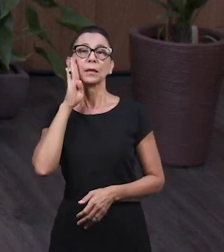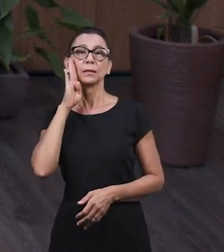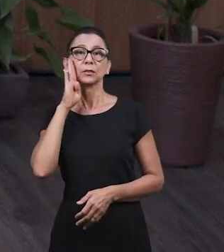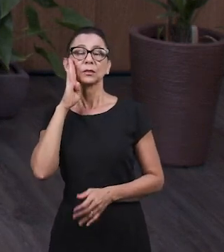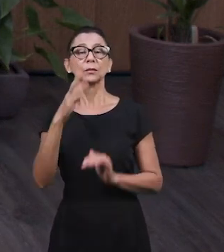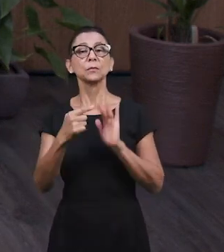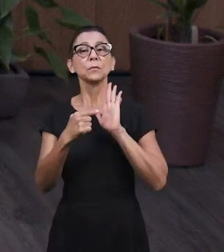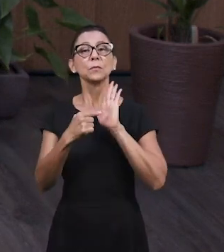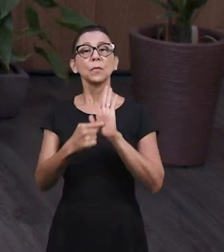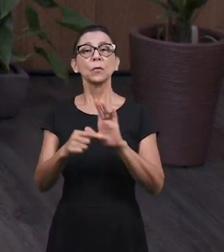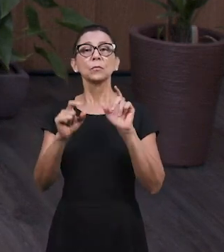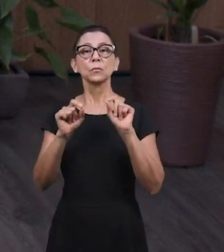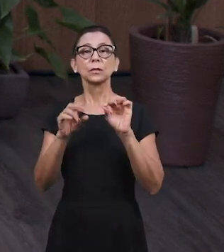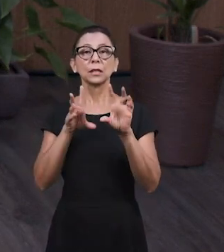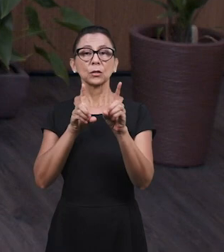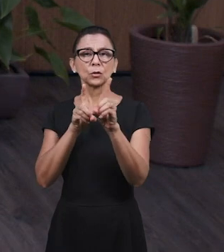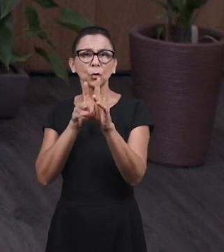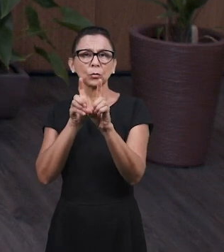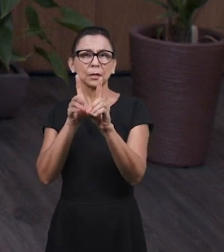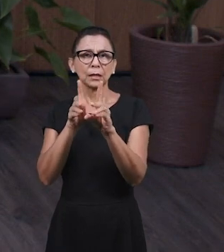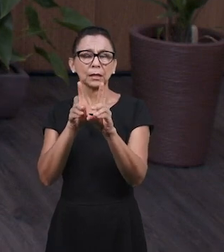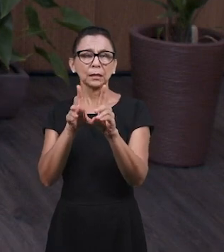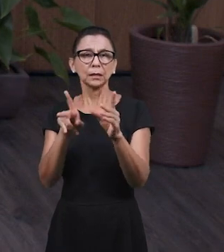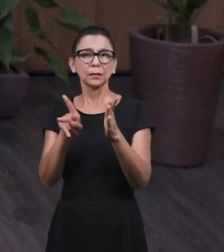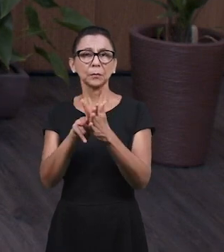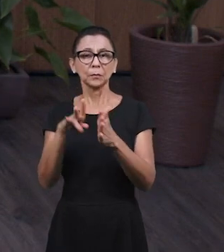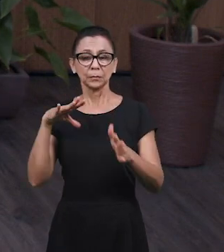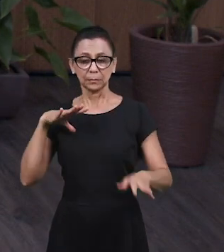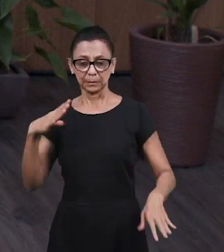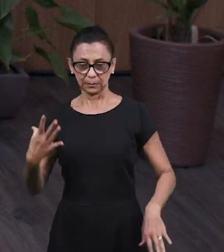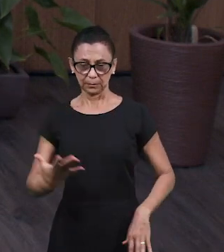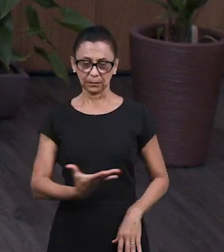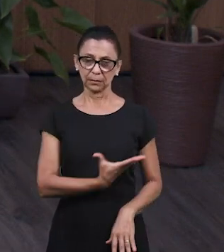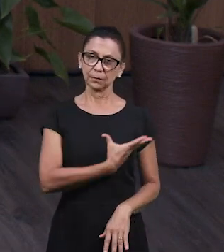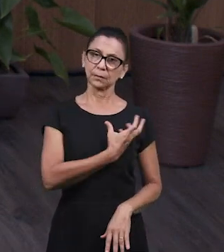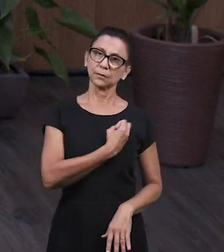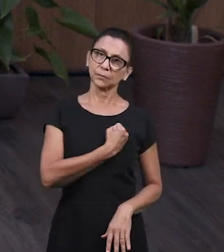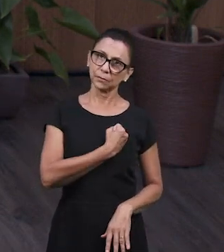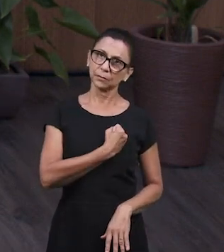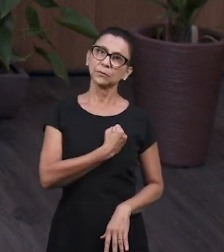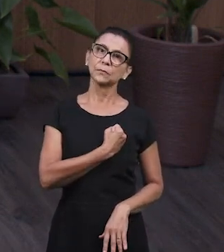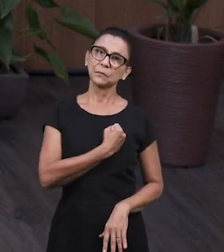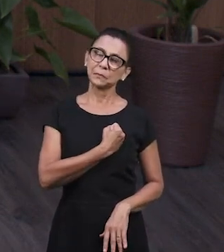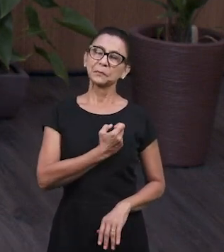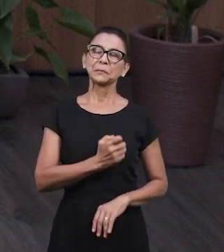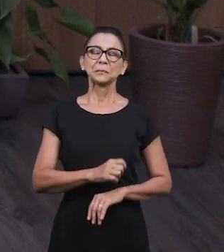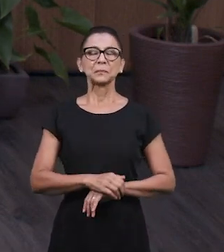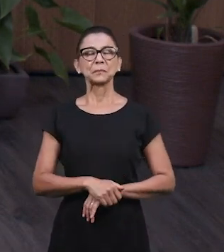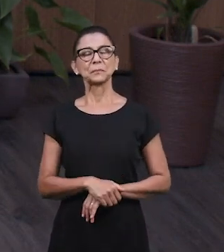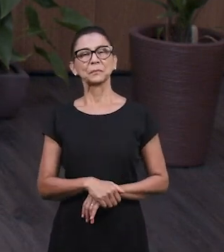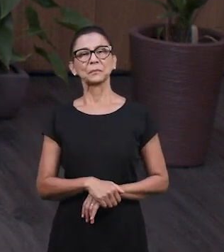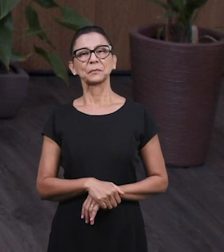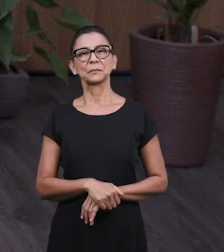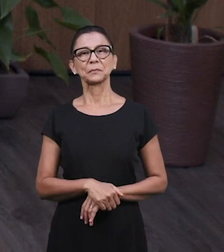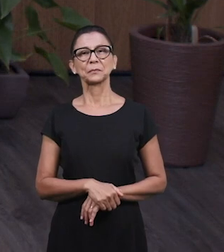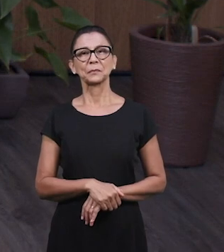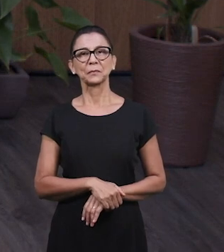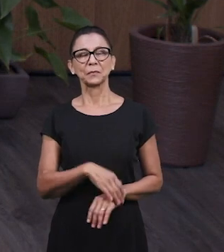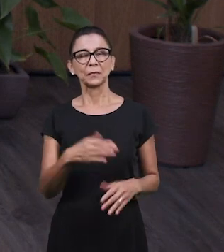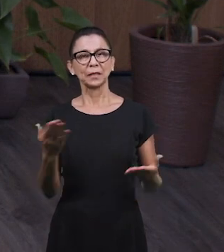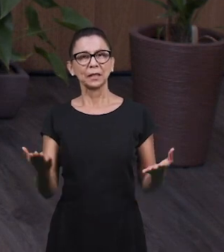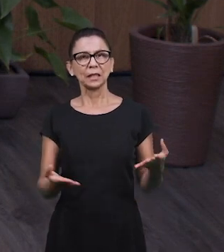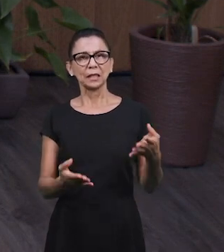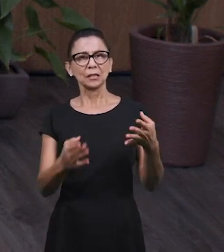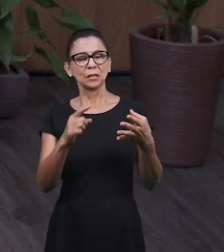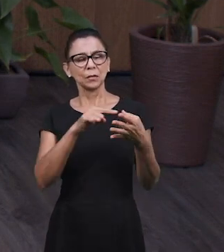Bartimée présente la doctrine du salut. La doctrine du salut